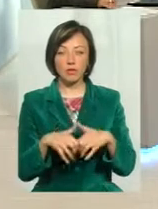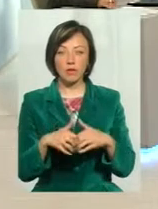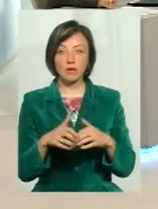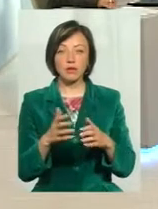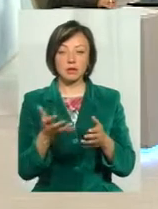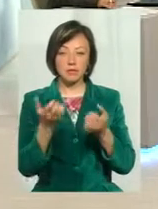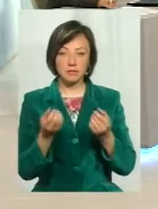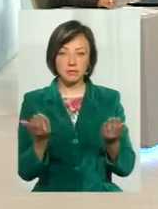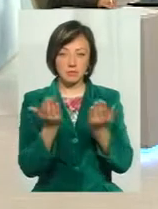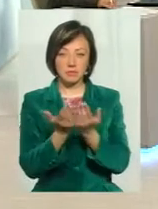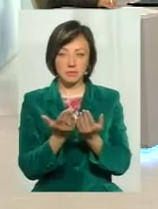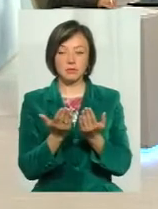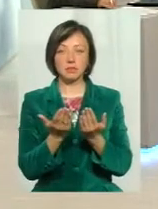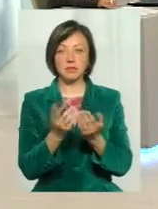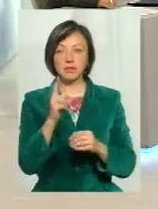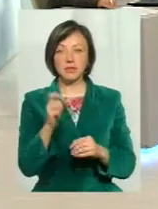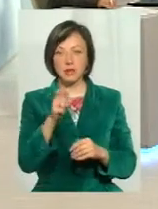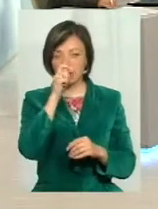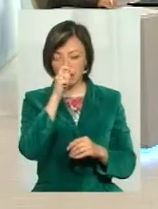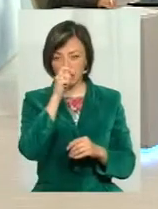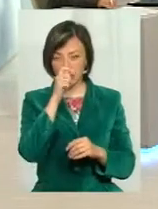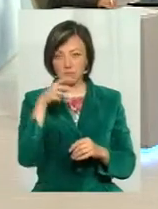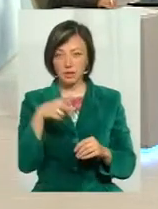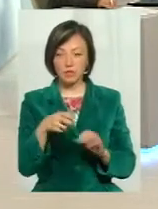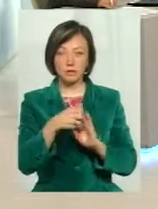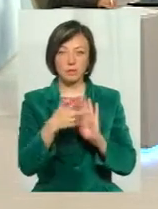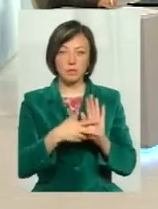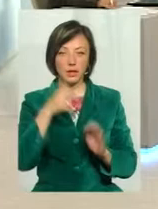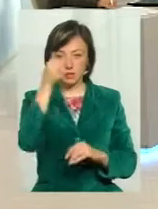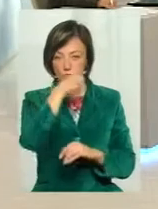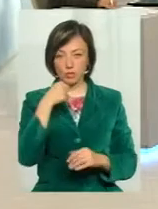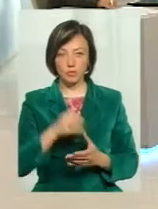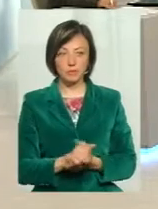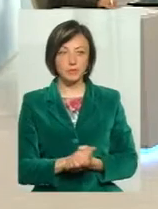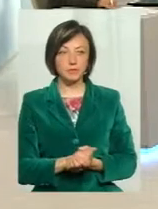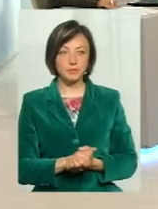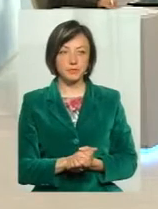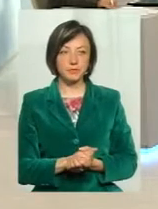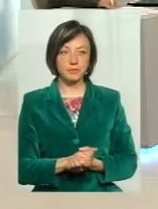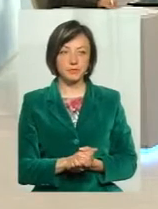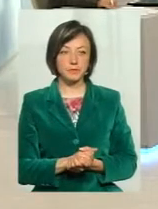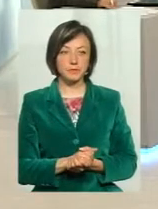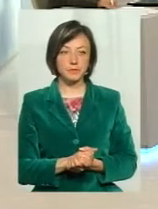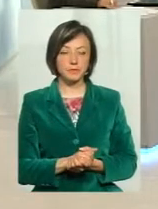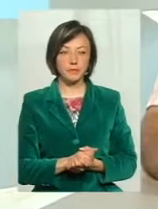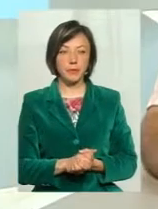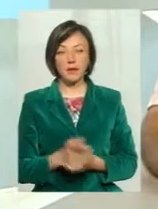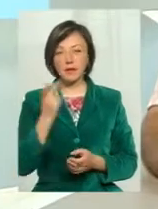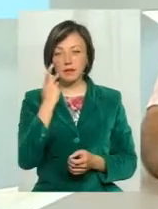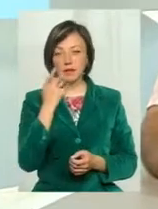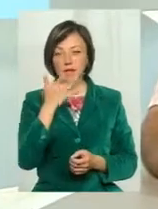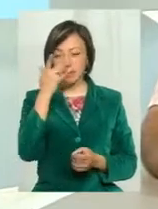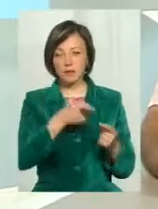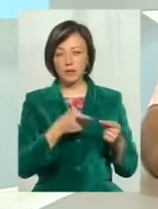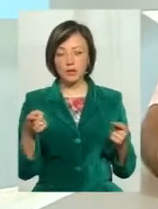виплата їх буде братися за квітень 2018 року. От. Ну, як правило, на літній період, як я вже